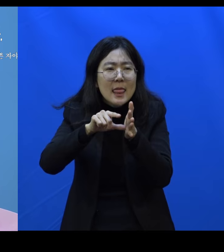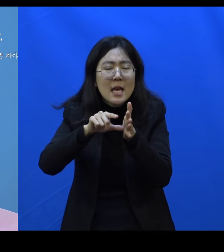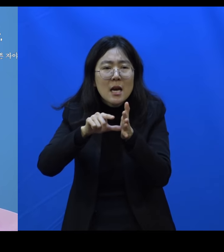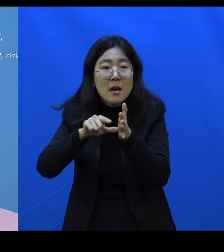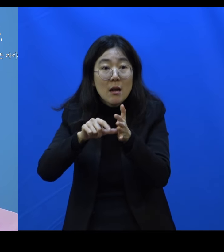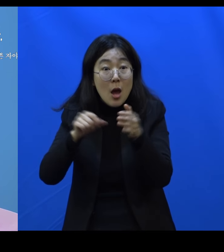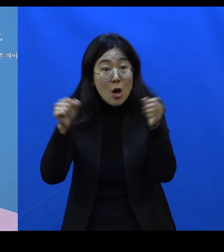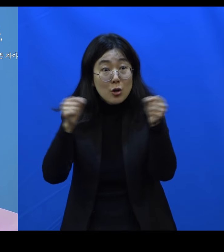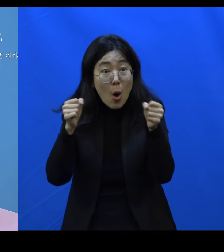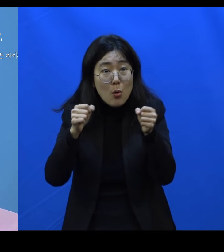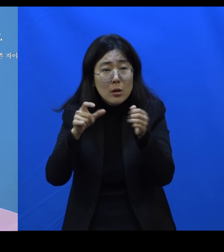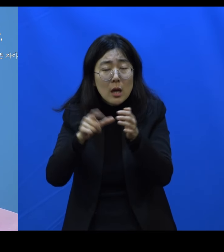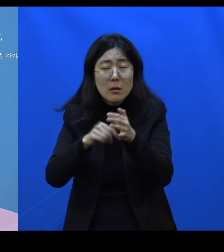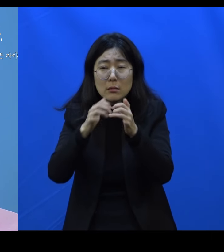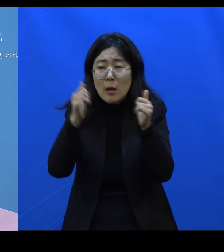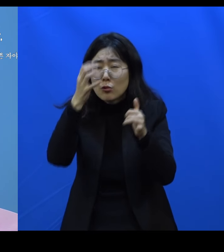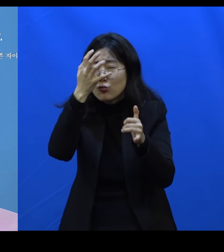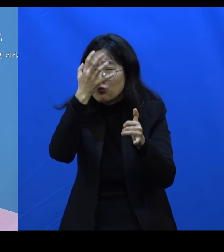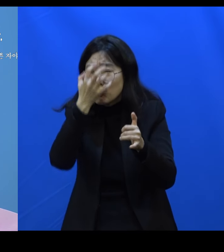사람들을 우울하게 만들어요.